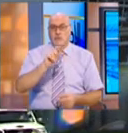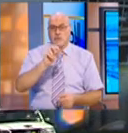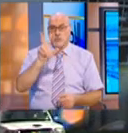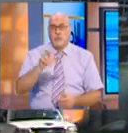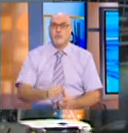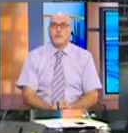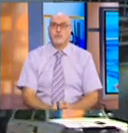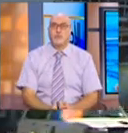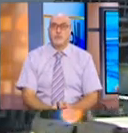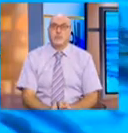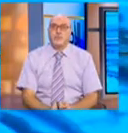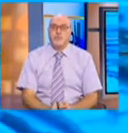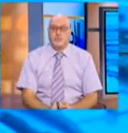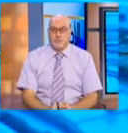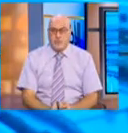5 جويلية 2023.